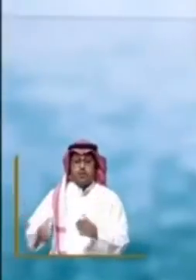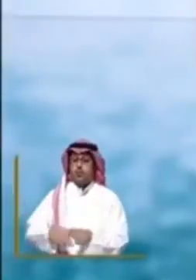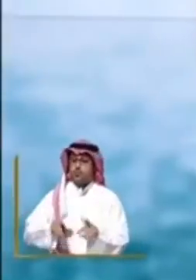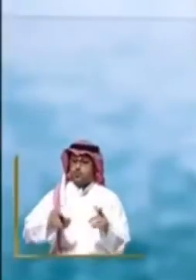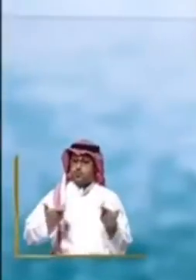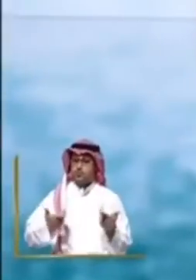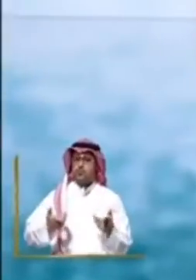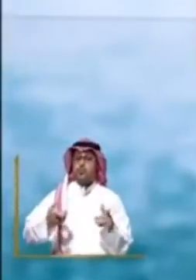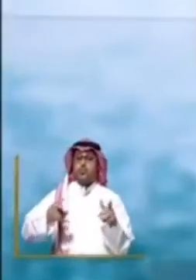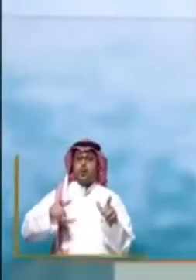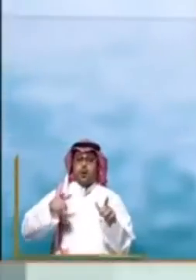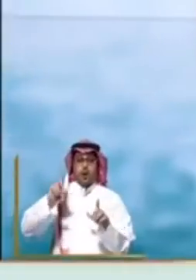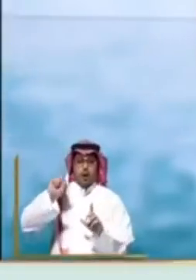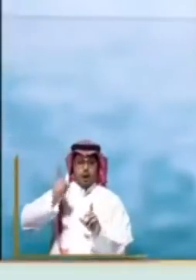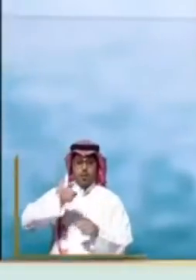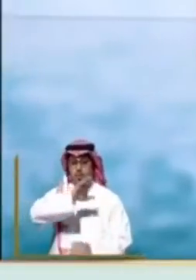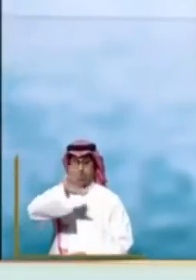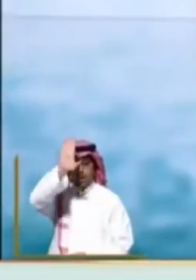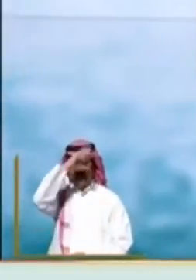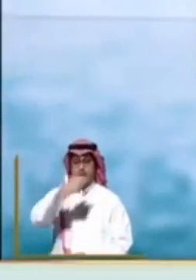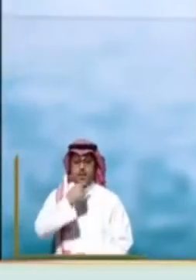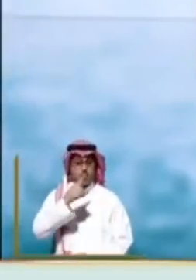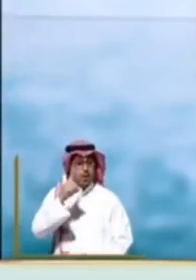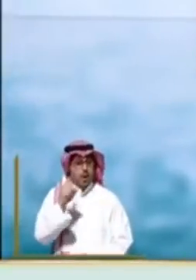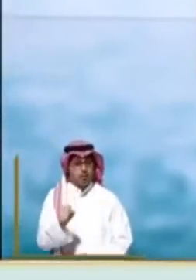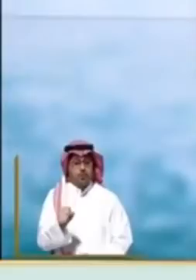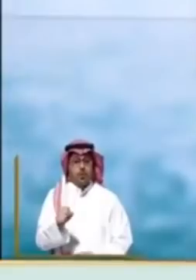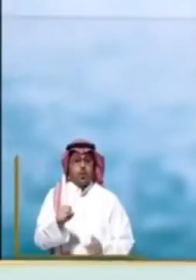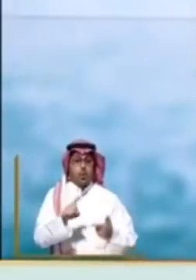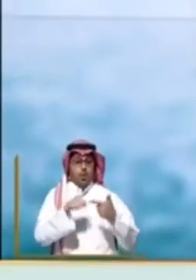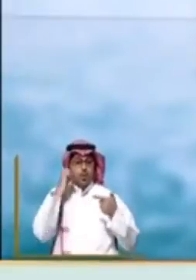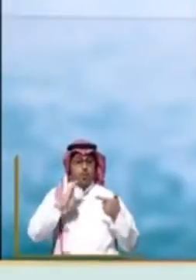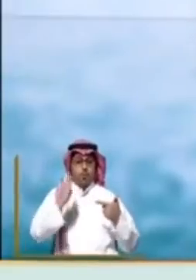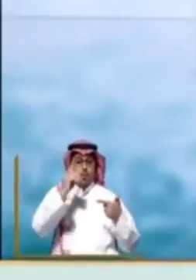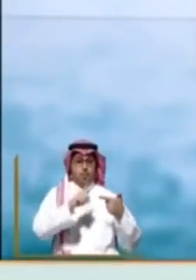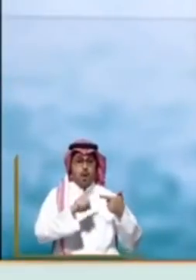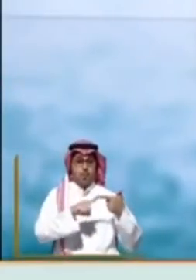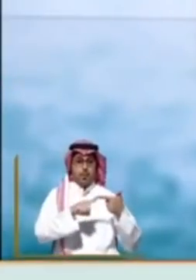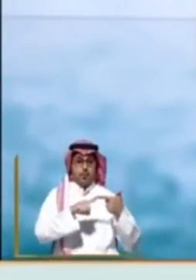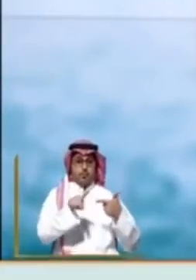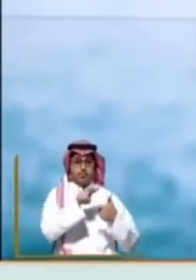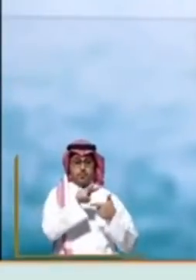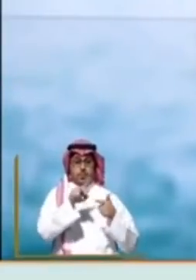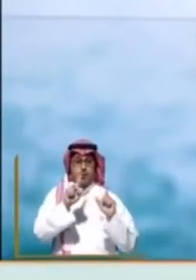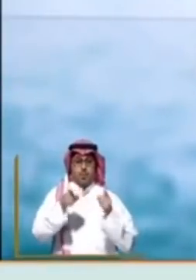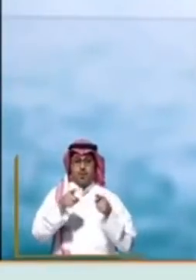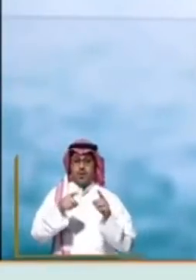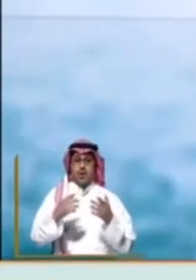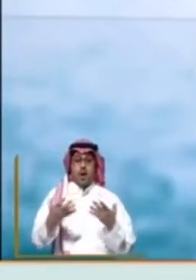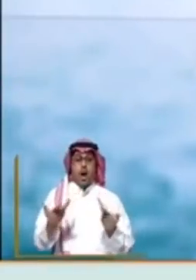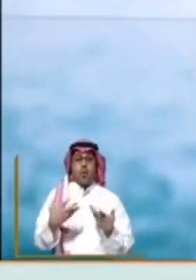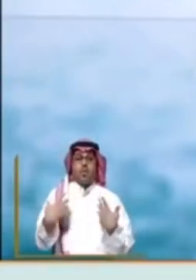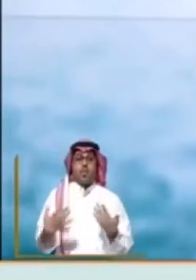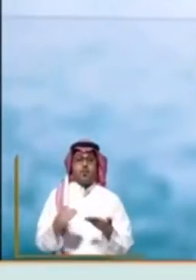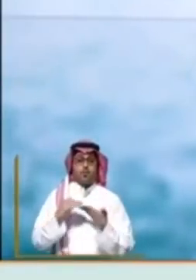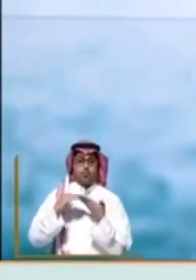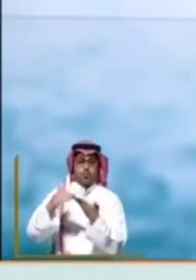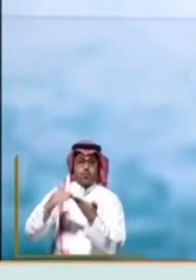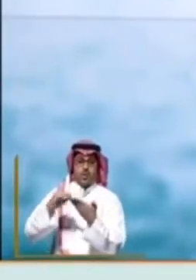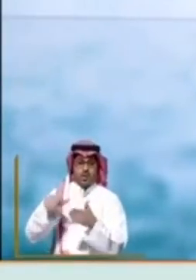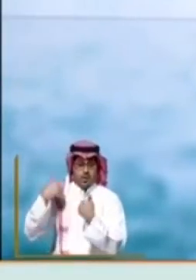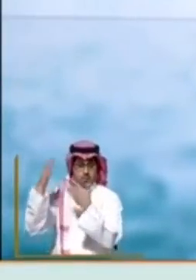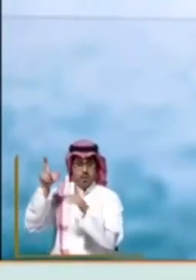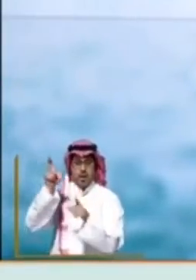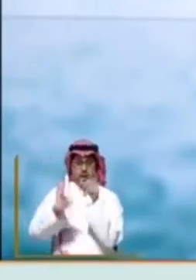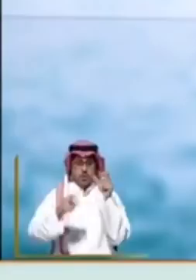بناء على توجيهات خادم الحرمين الشريفين وسمو ولي عهده الأمين حفظهم الله بشأن تسهيل عودة المواطنين الراغبين